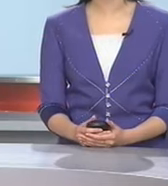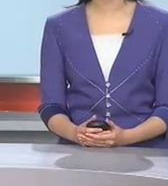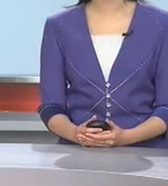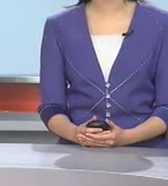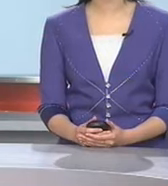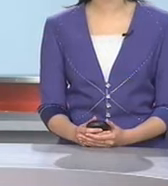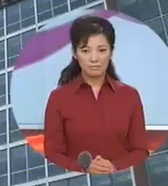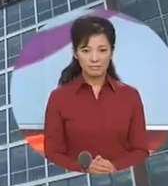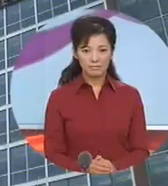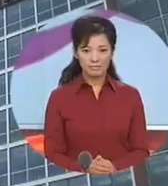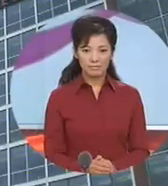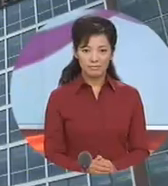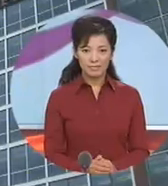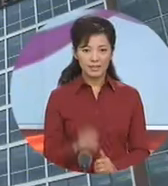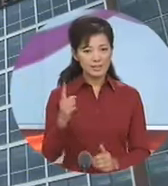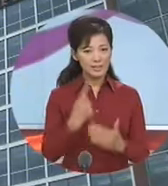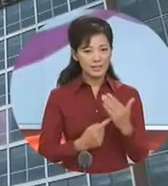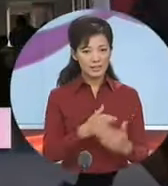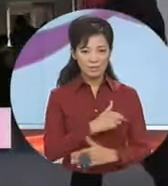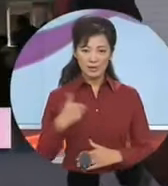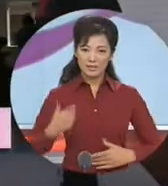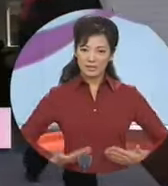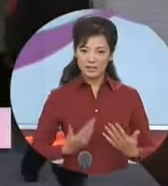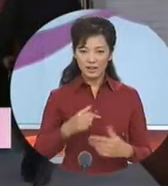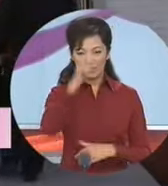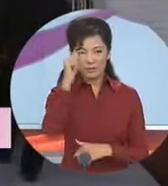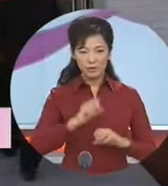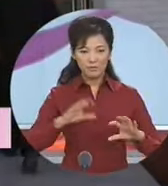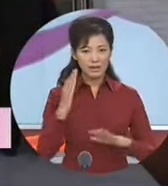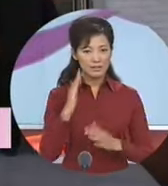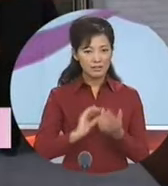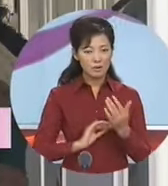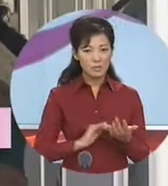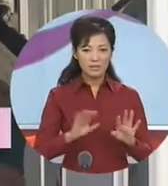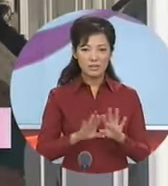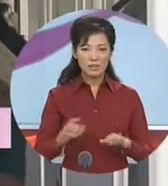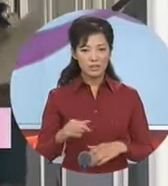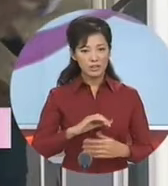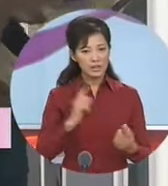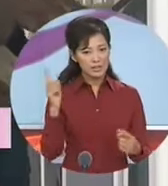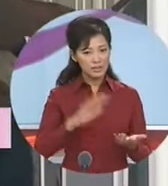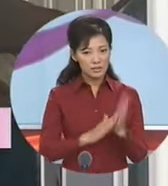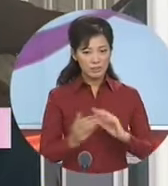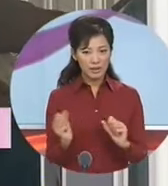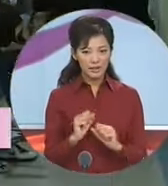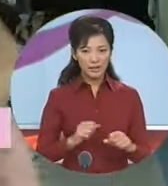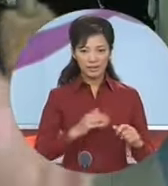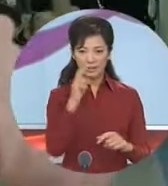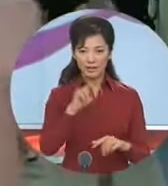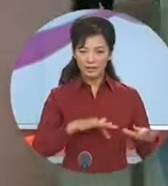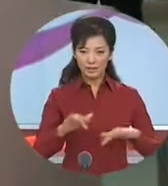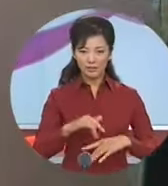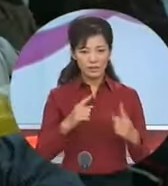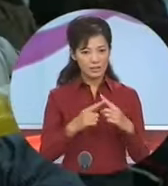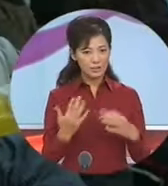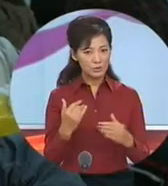看那里的情况。 这里是北京市朝阳医院发热门诊，随着天气逐渐转凉，前来这里看流感的患者数量